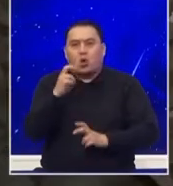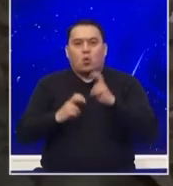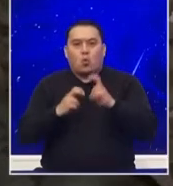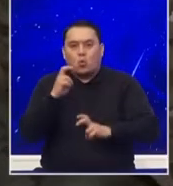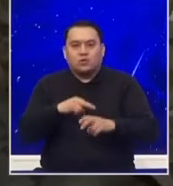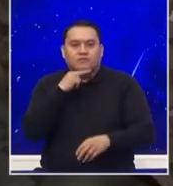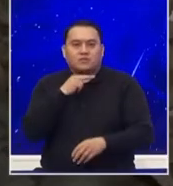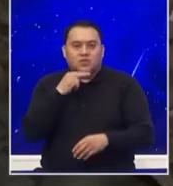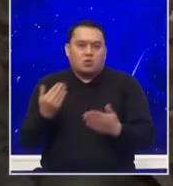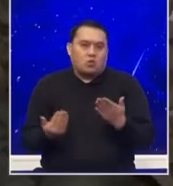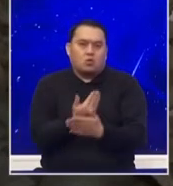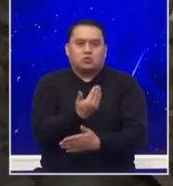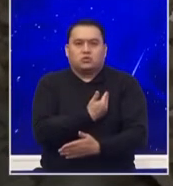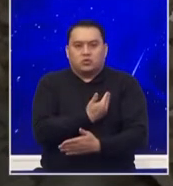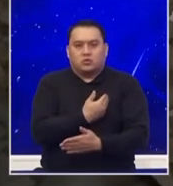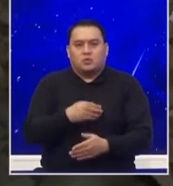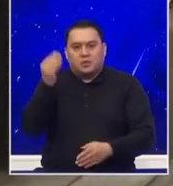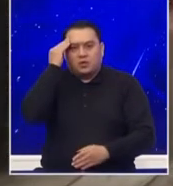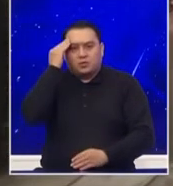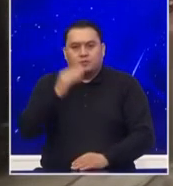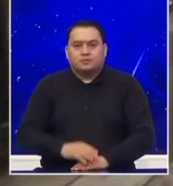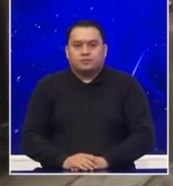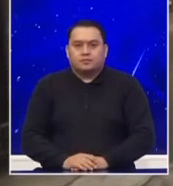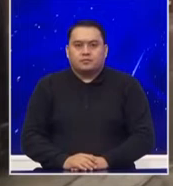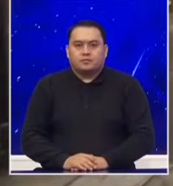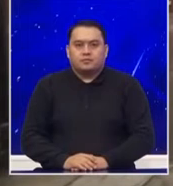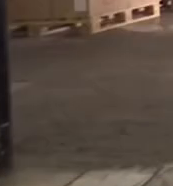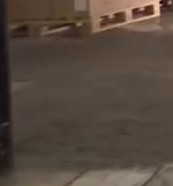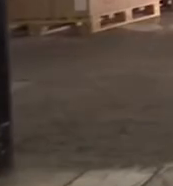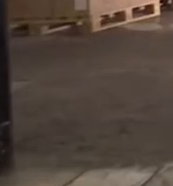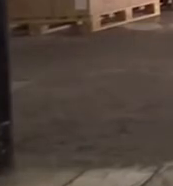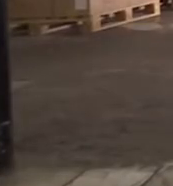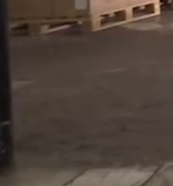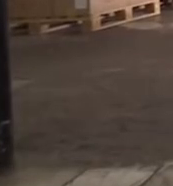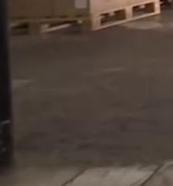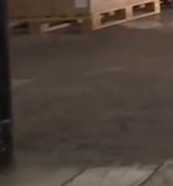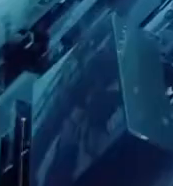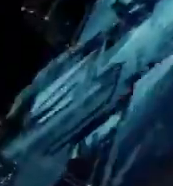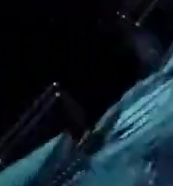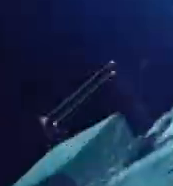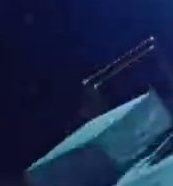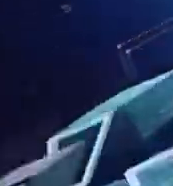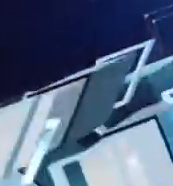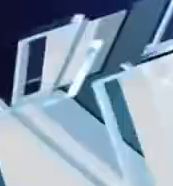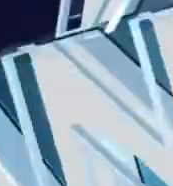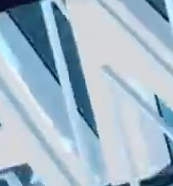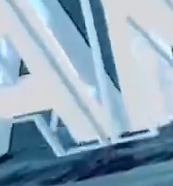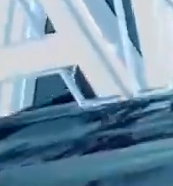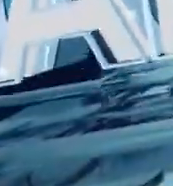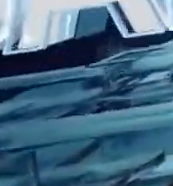де көзқарас жаңарса, жақсарса деген үмітте. Мадина Несбек, Надир Хамзин, Жетісу телеарнасы.